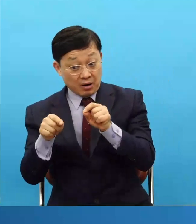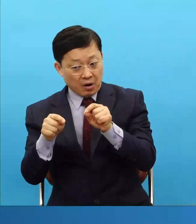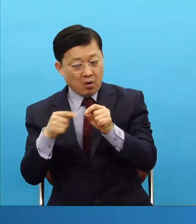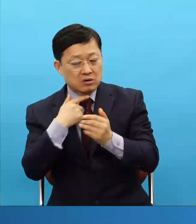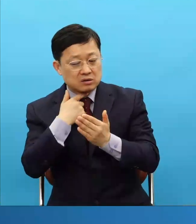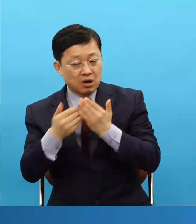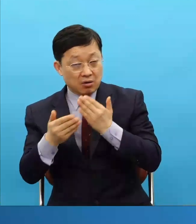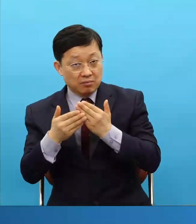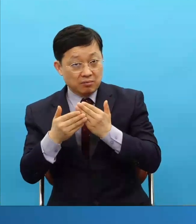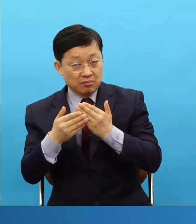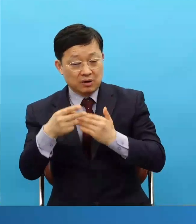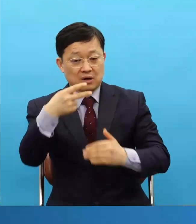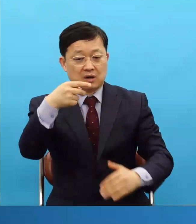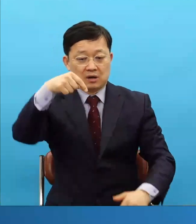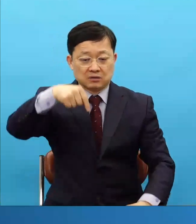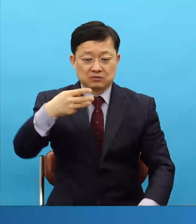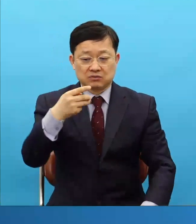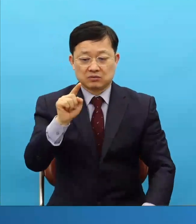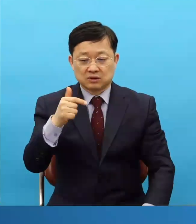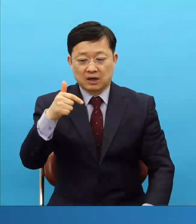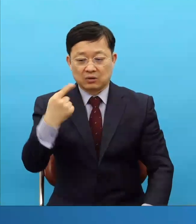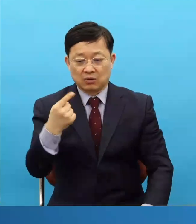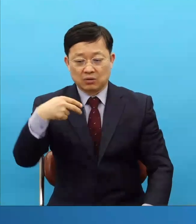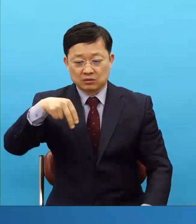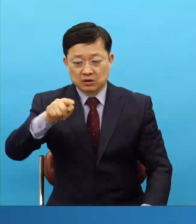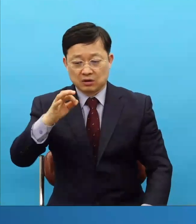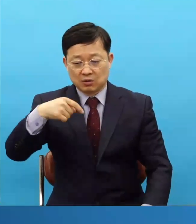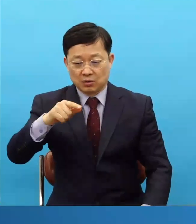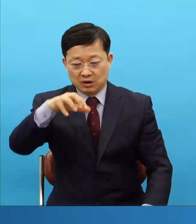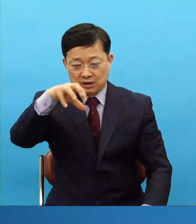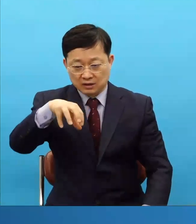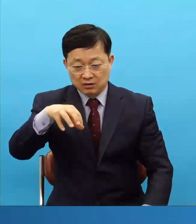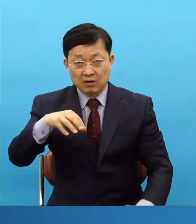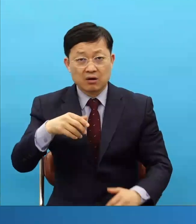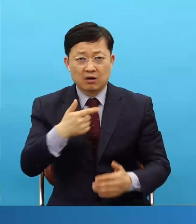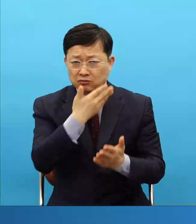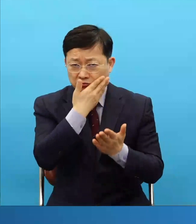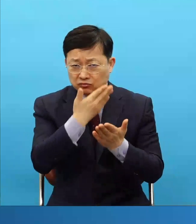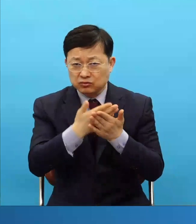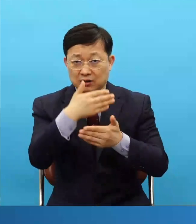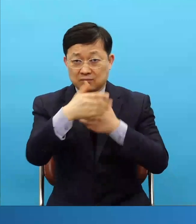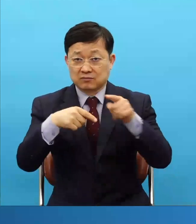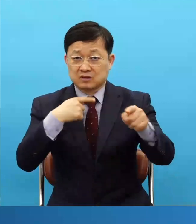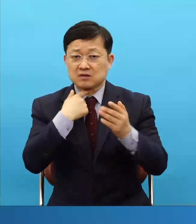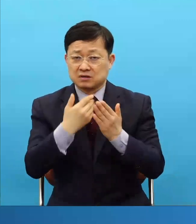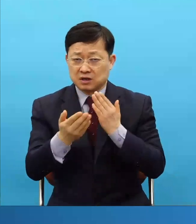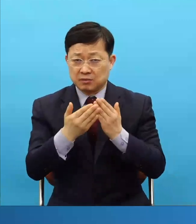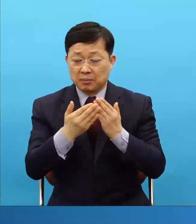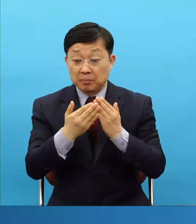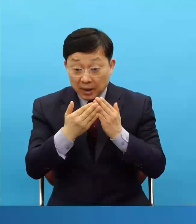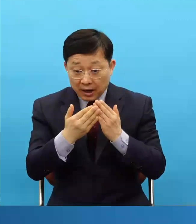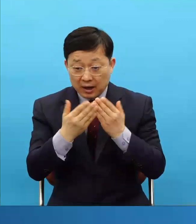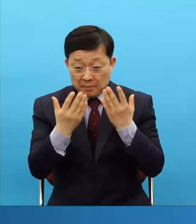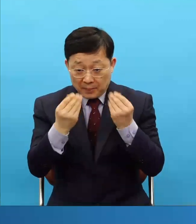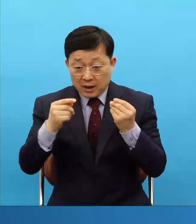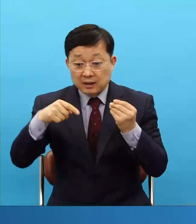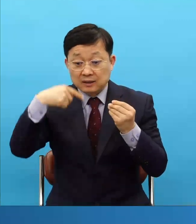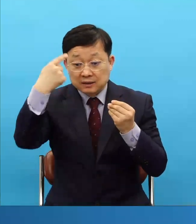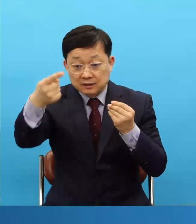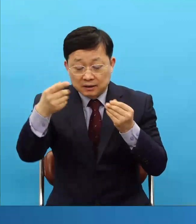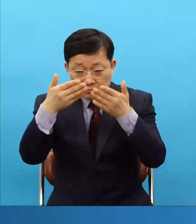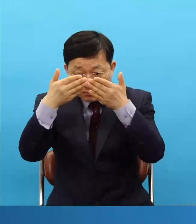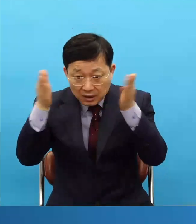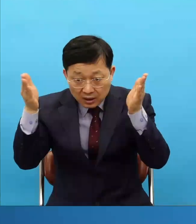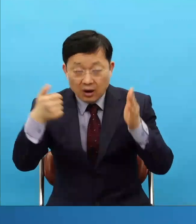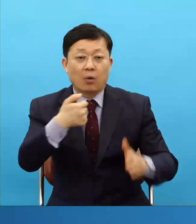again. 두란노에서 역사 일어납니다. And the works arose in Tyrannus Hall. 그러고는 로마도 보아야 할. And then he said, I must